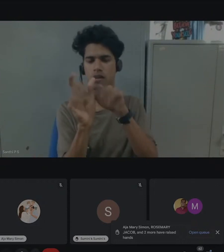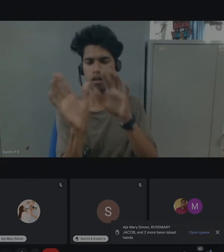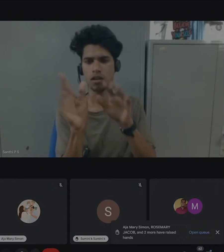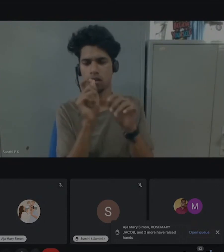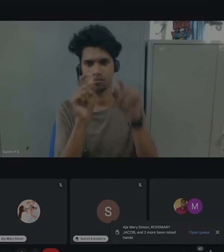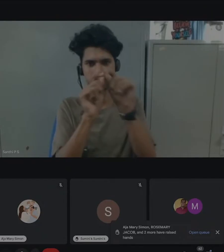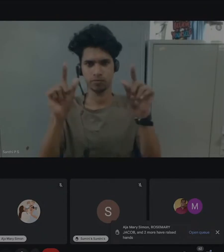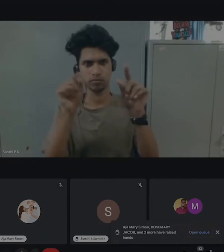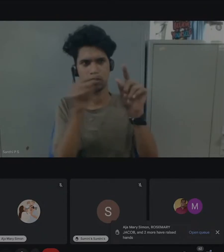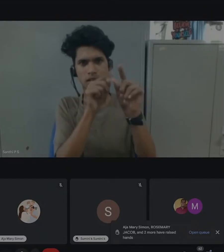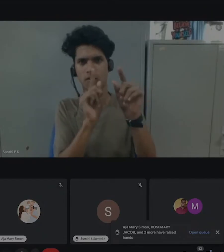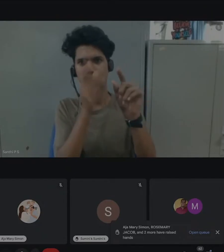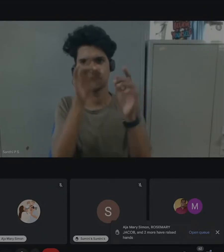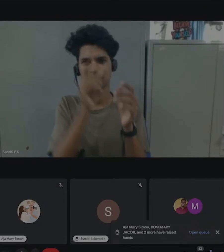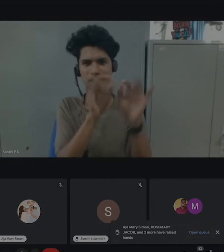ചോദ്യം.